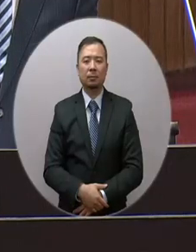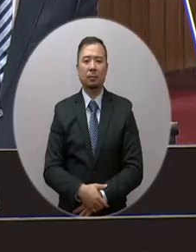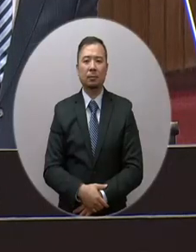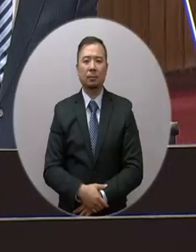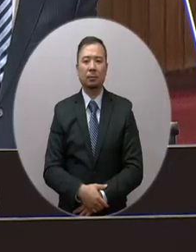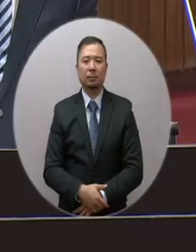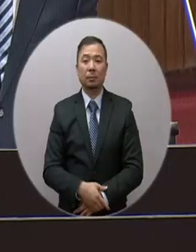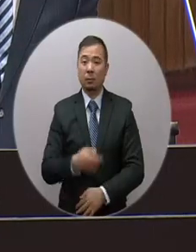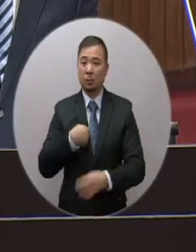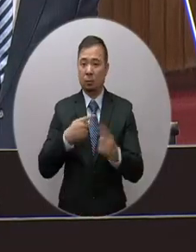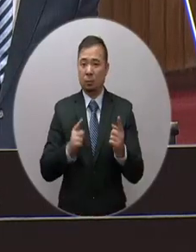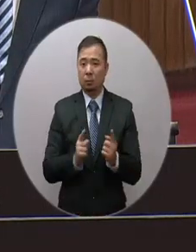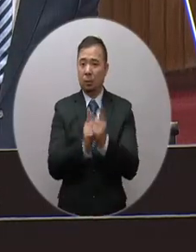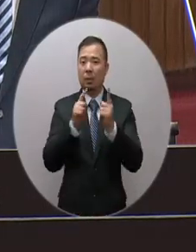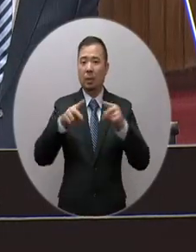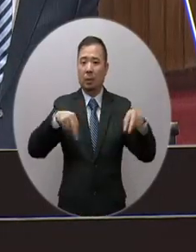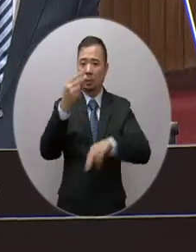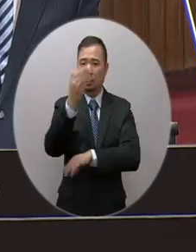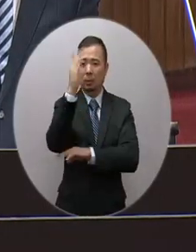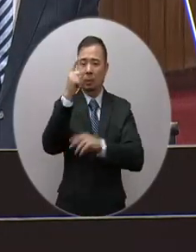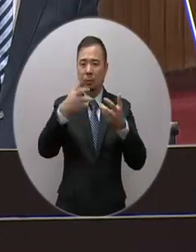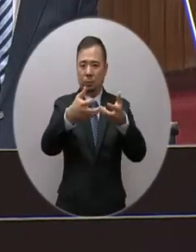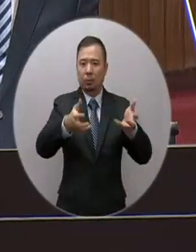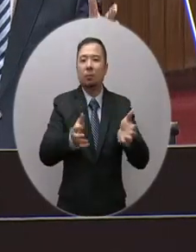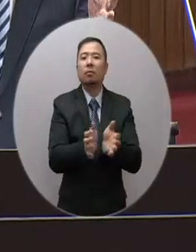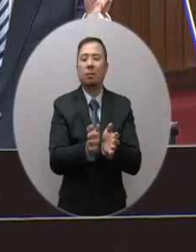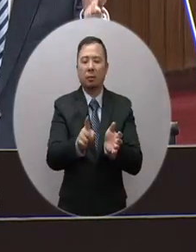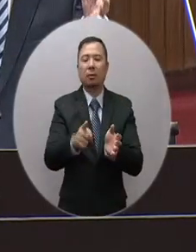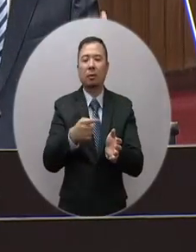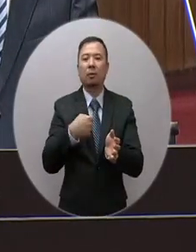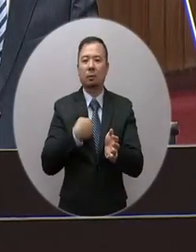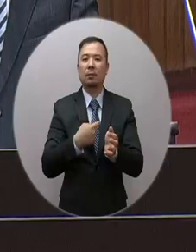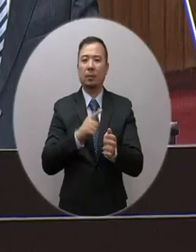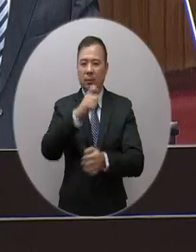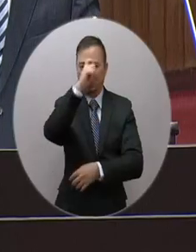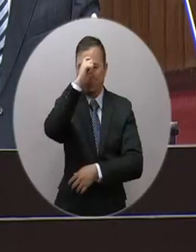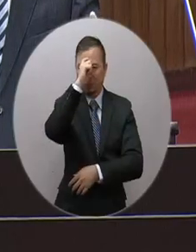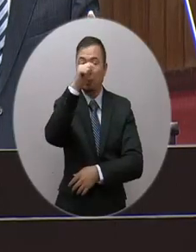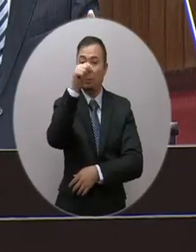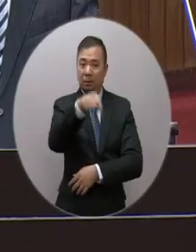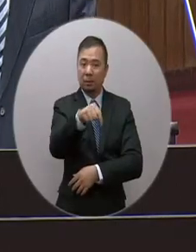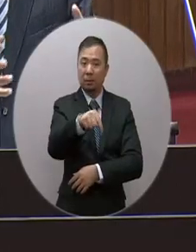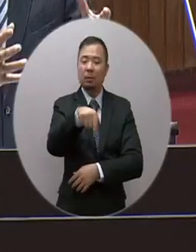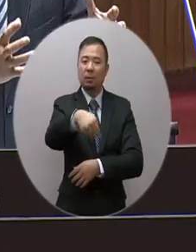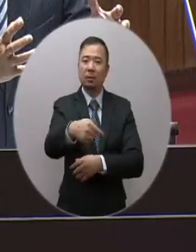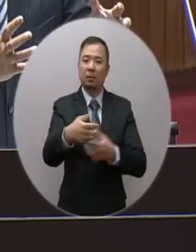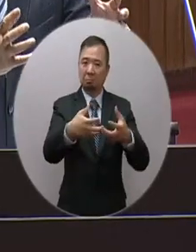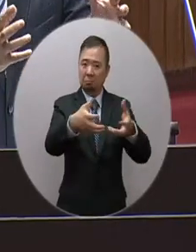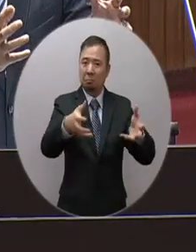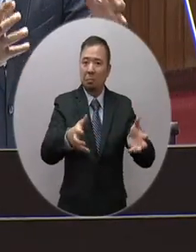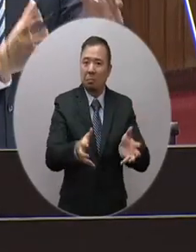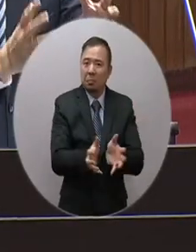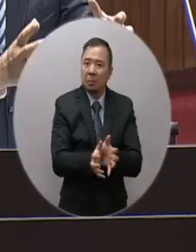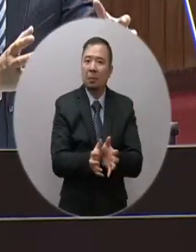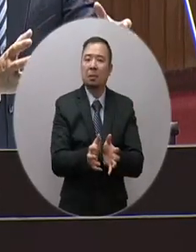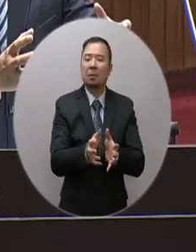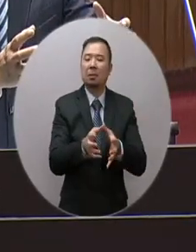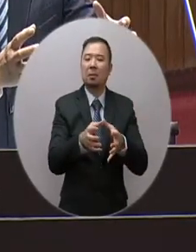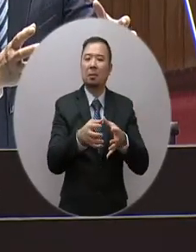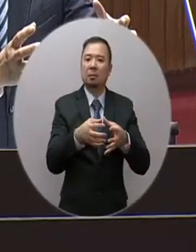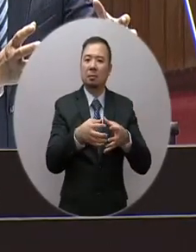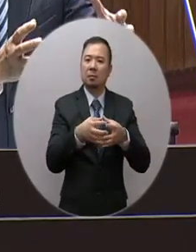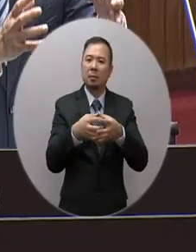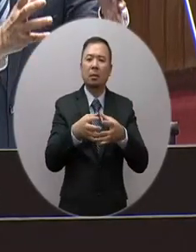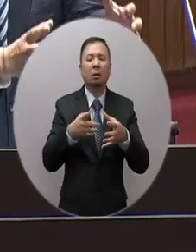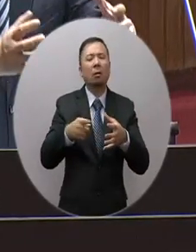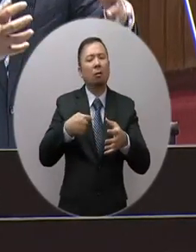来对我们行政团队提出一个期待。希望我们这个团队，我们不是要让。做的事情不一定